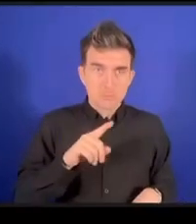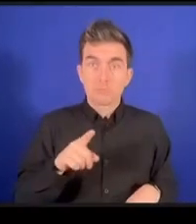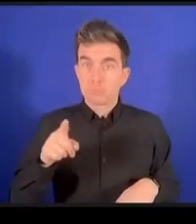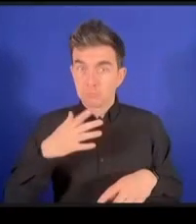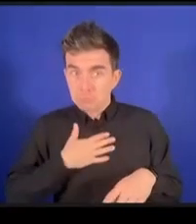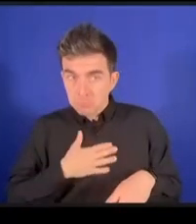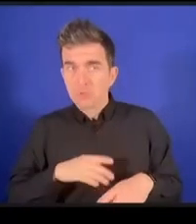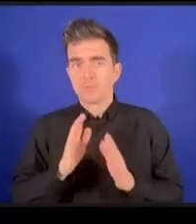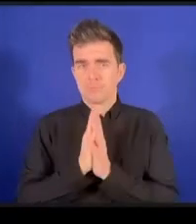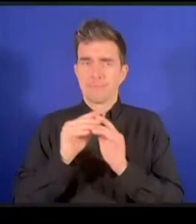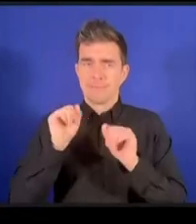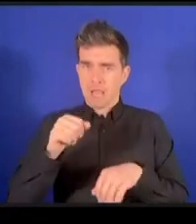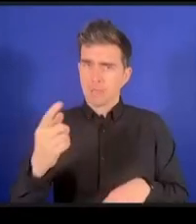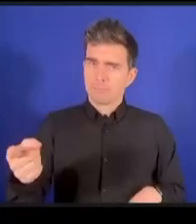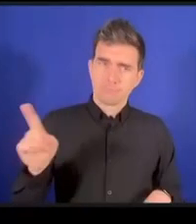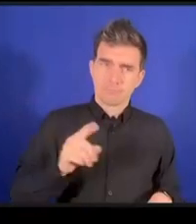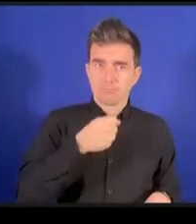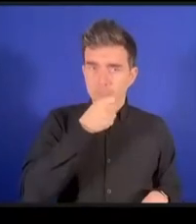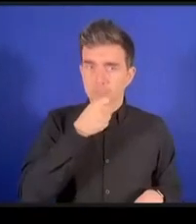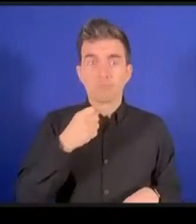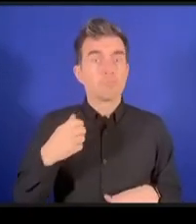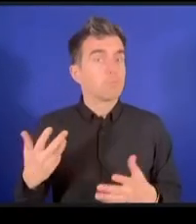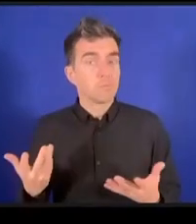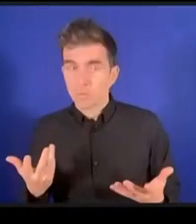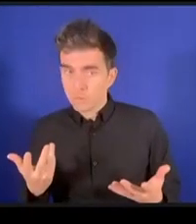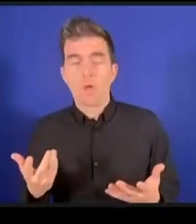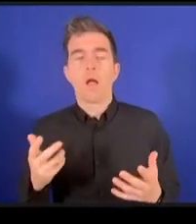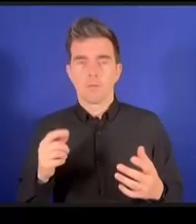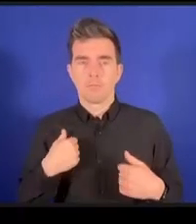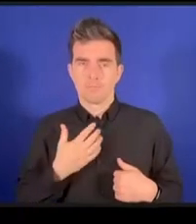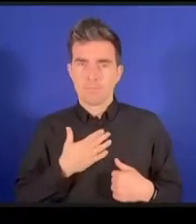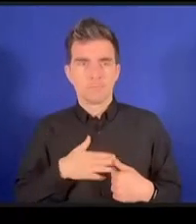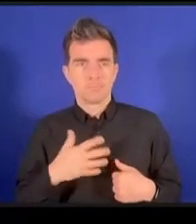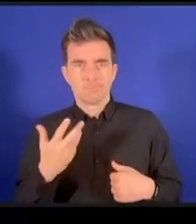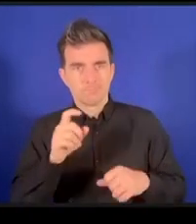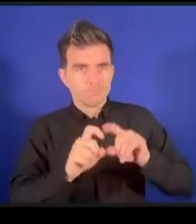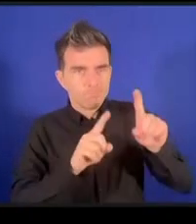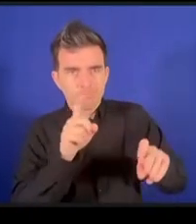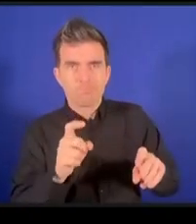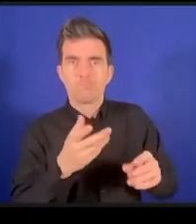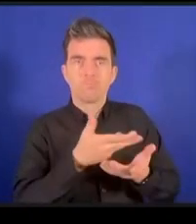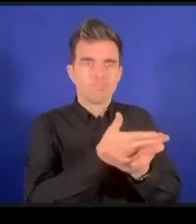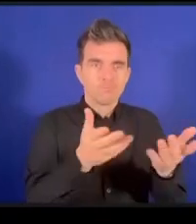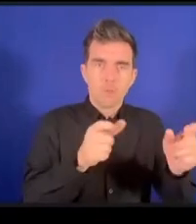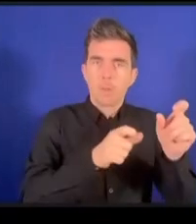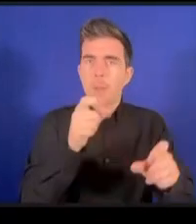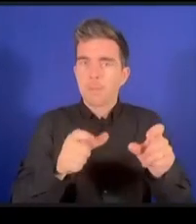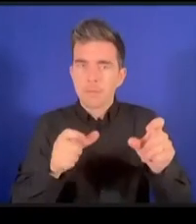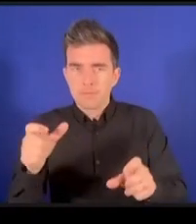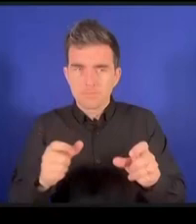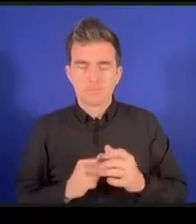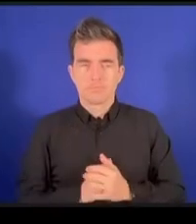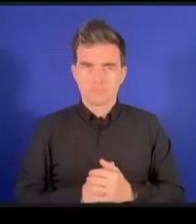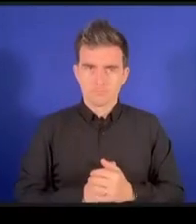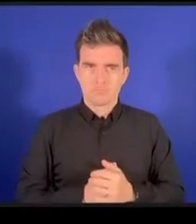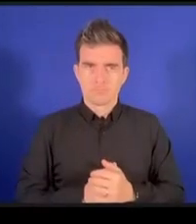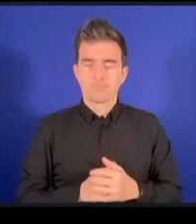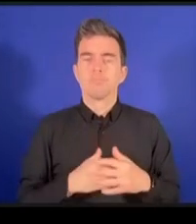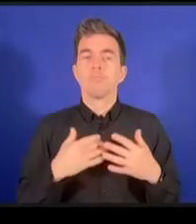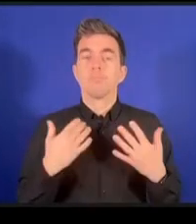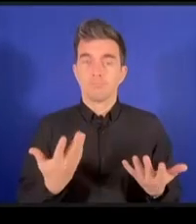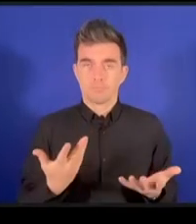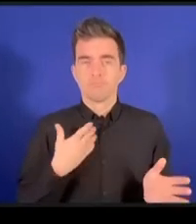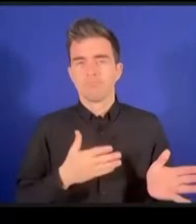выступить подойдите к микрофону А если вы не хотите выступать то мы можем начать отвечать на вопросы Из